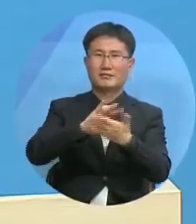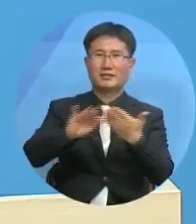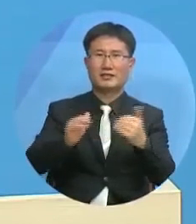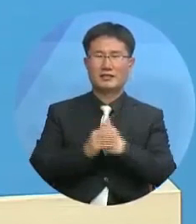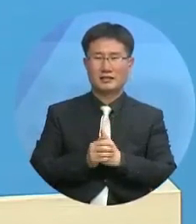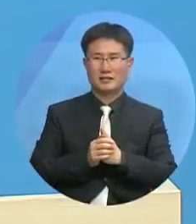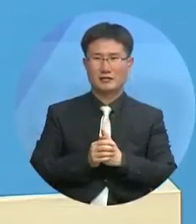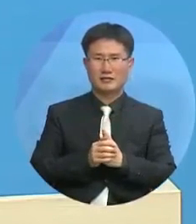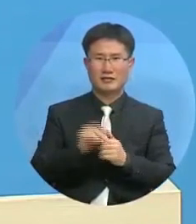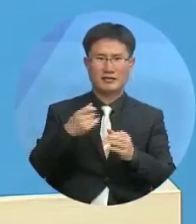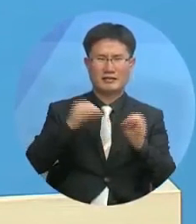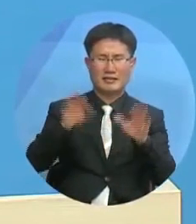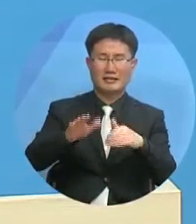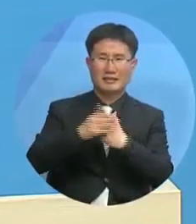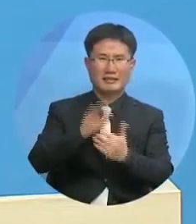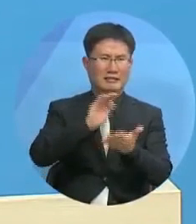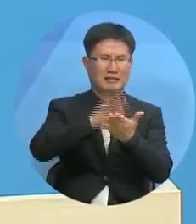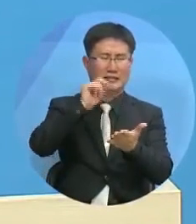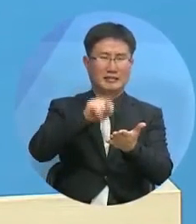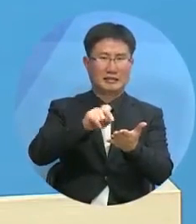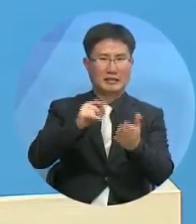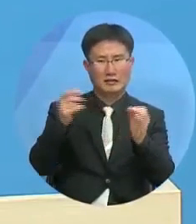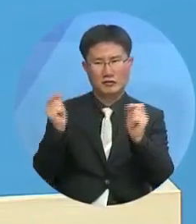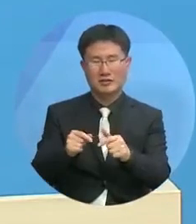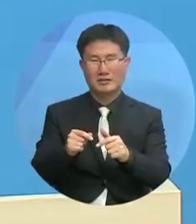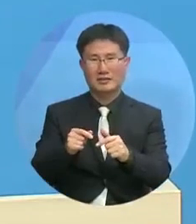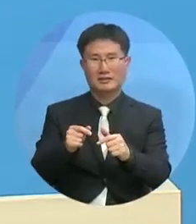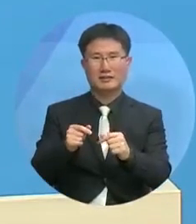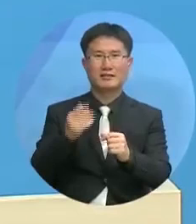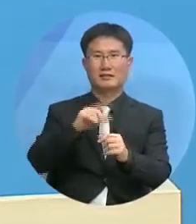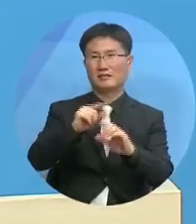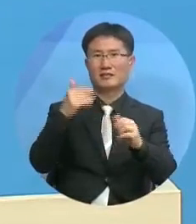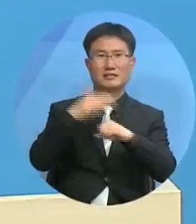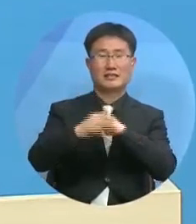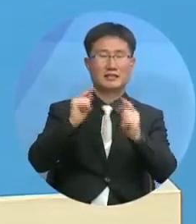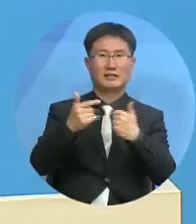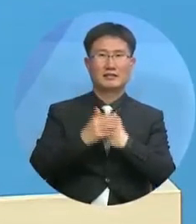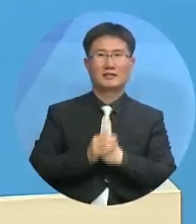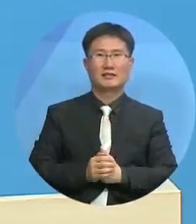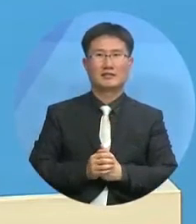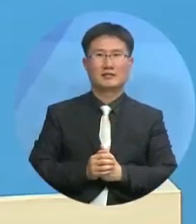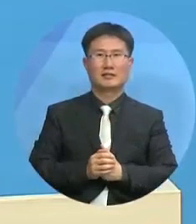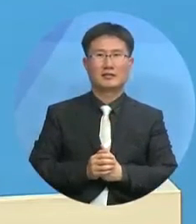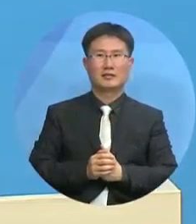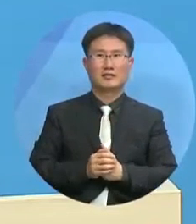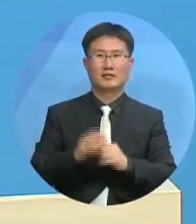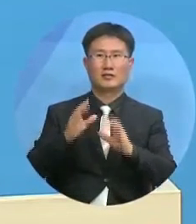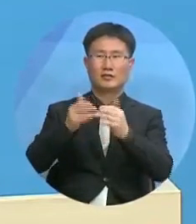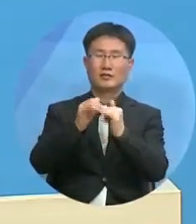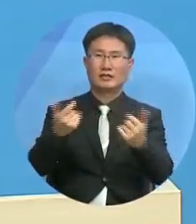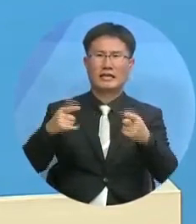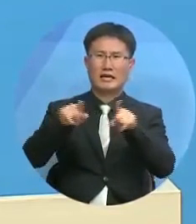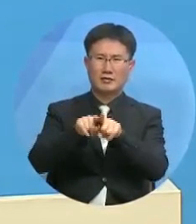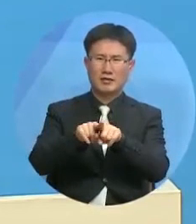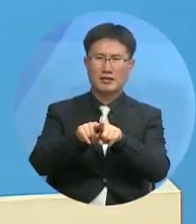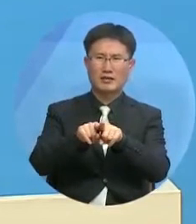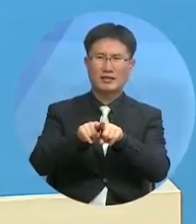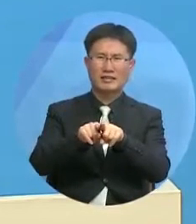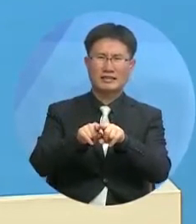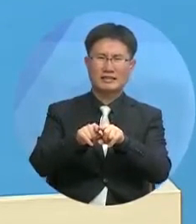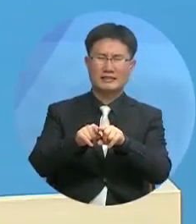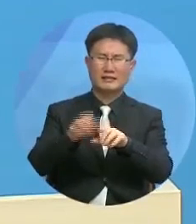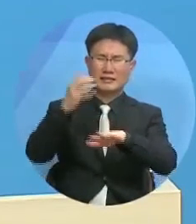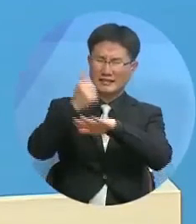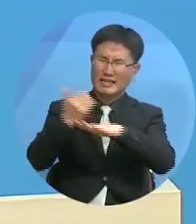끓듯 용두사미 정치하지 않고 시민 여러분과 함께 끝까지 실천해서 결과를